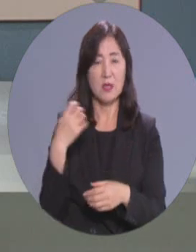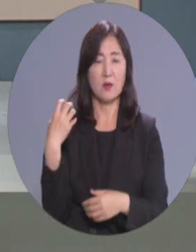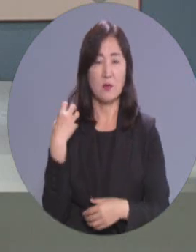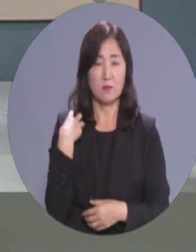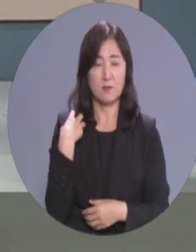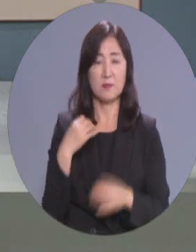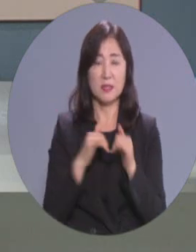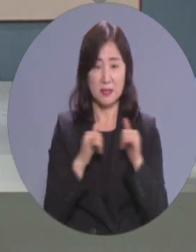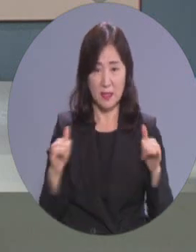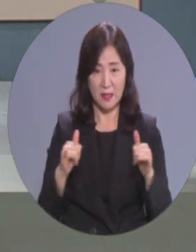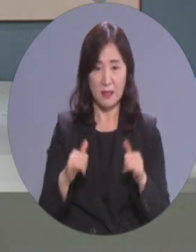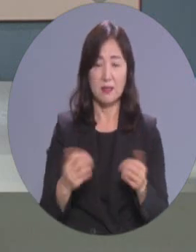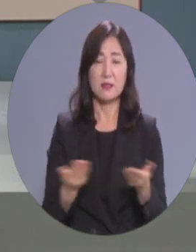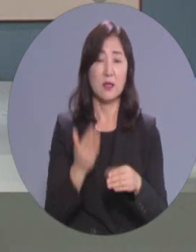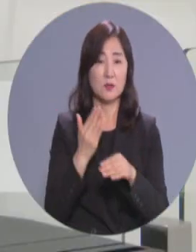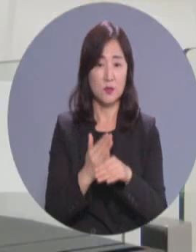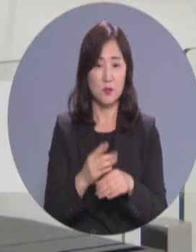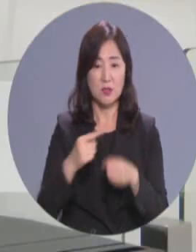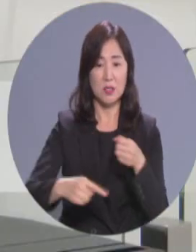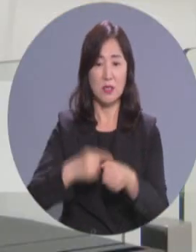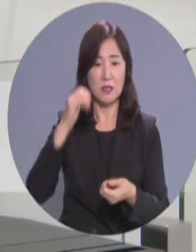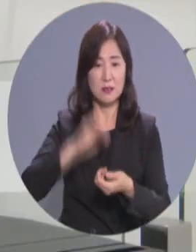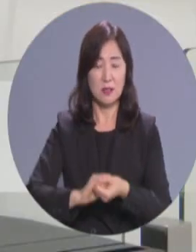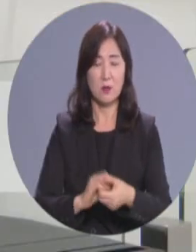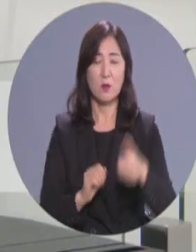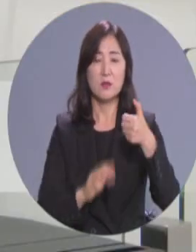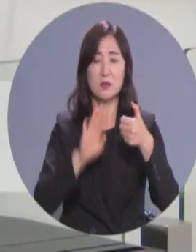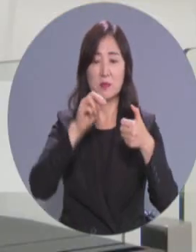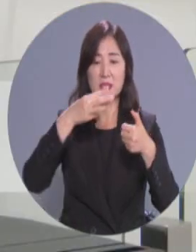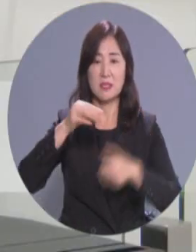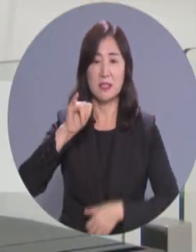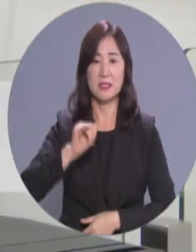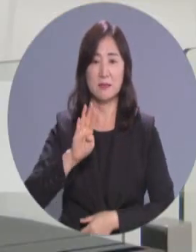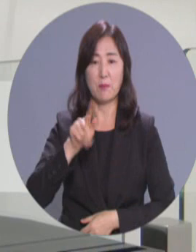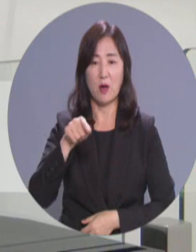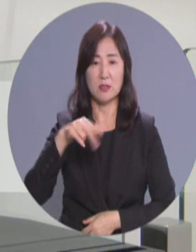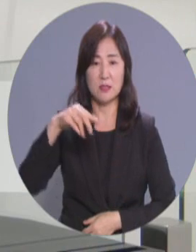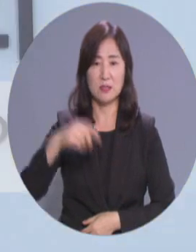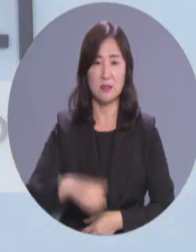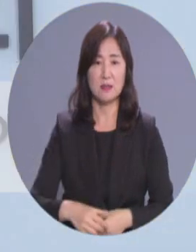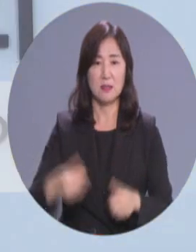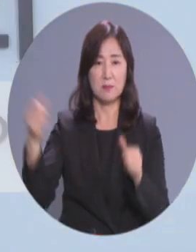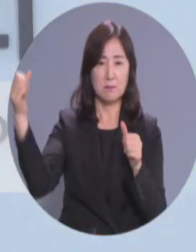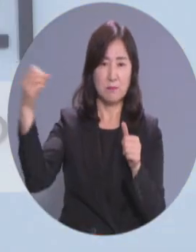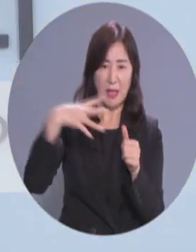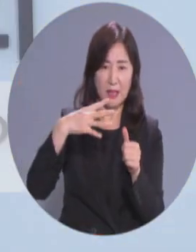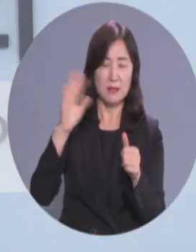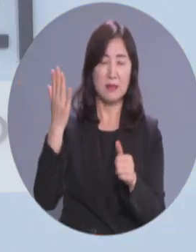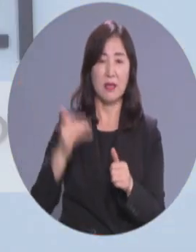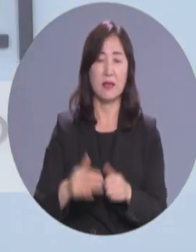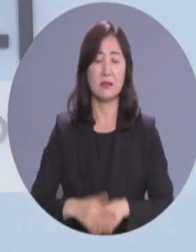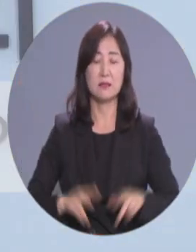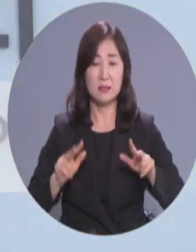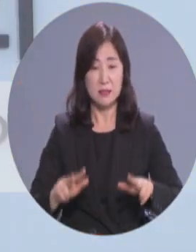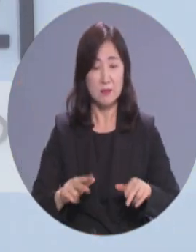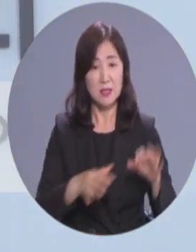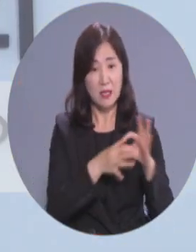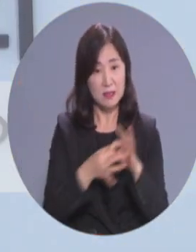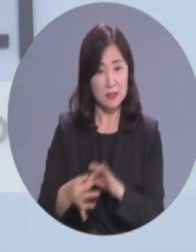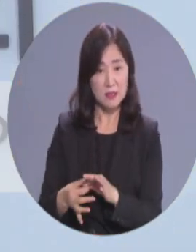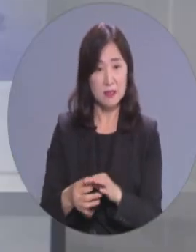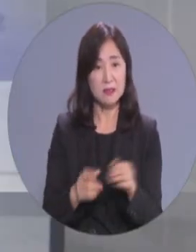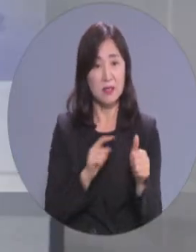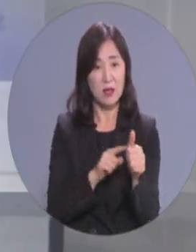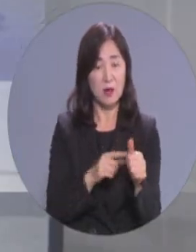하다 연간 설량 한도인 50mm 버트를 넘어 방사선에 피폭 현재까지 해당 작업자의